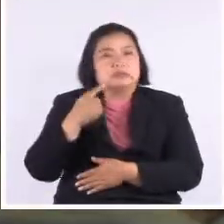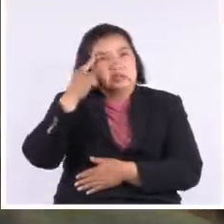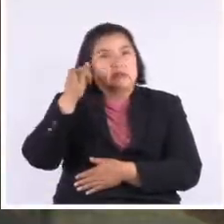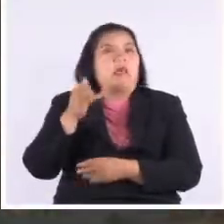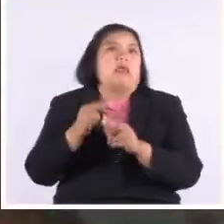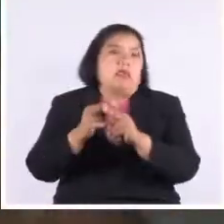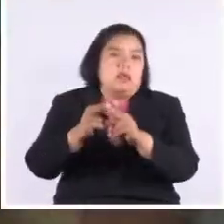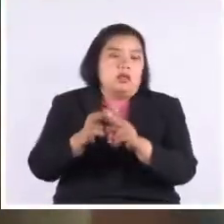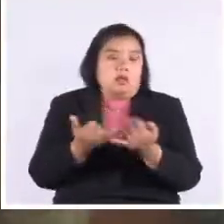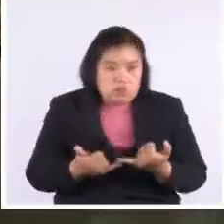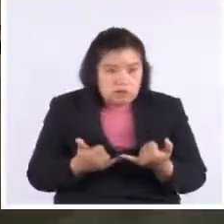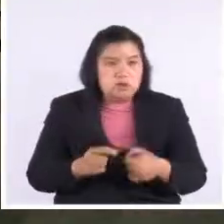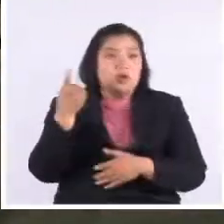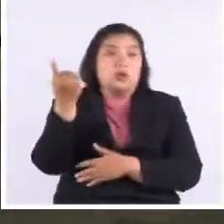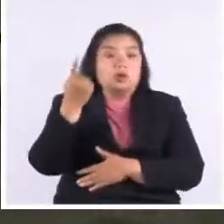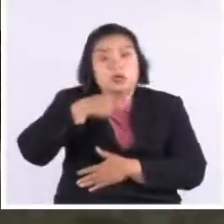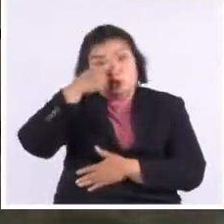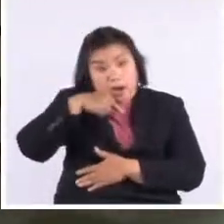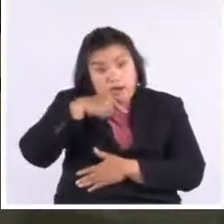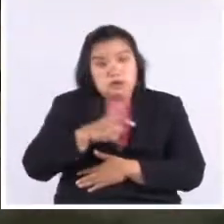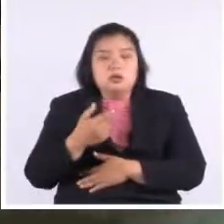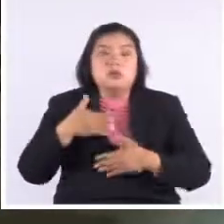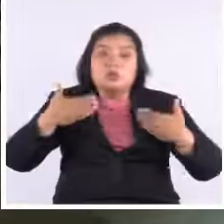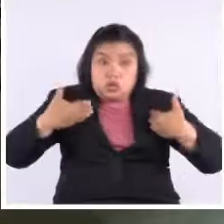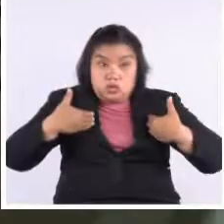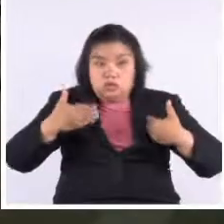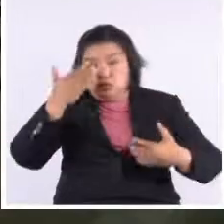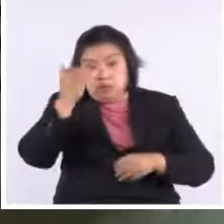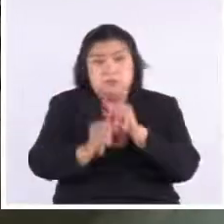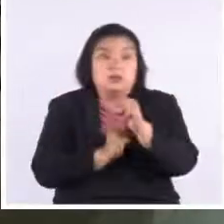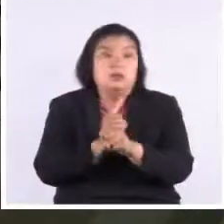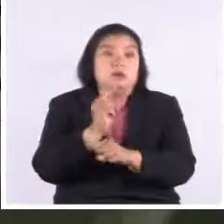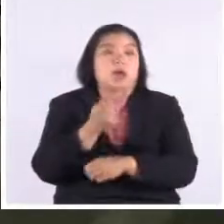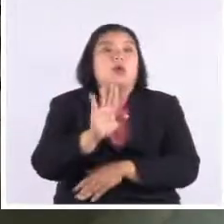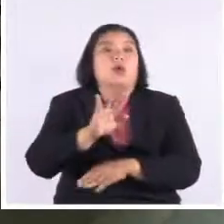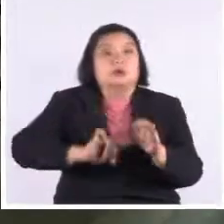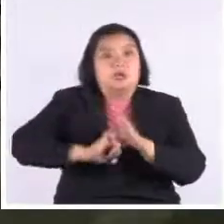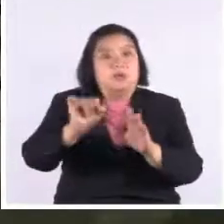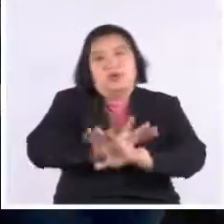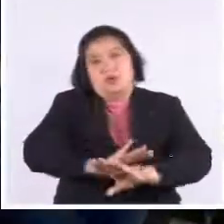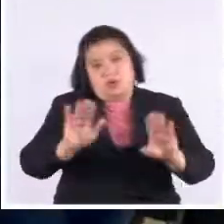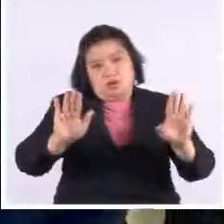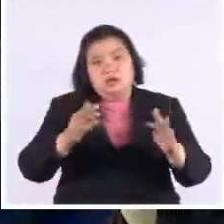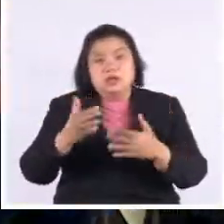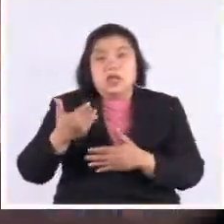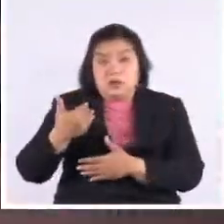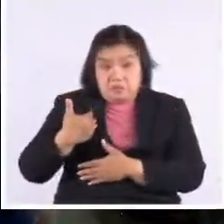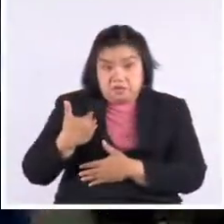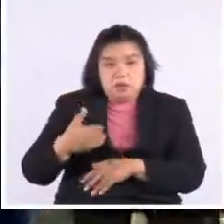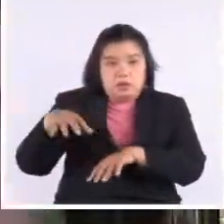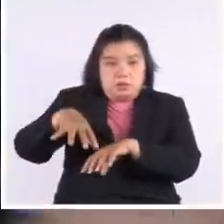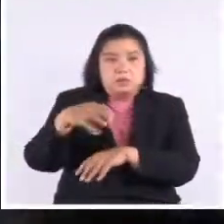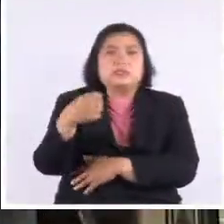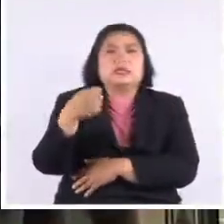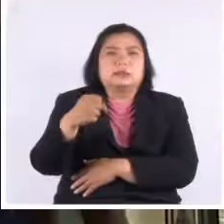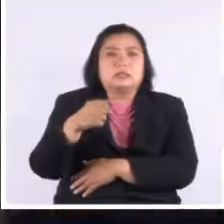ทททนะครับได้งดการจัดกิจกรรม countdownปีใหม่ที่ประตูถ้าพาจังหวัดเชียงใหม่ส่วนการจัดงาน countdownปีมาอีก 10แห่งที่